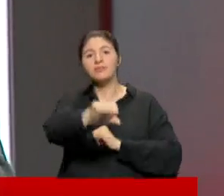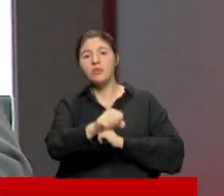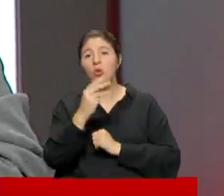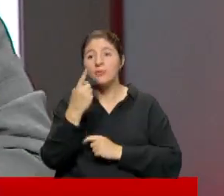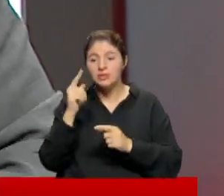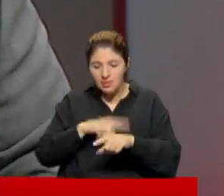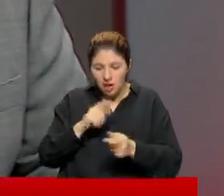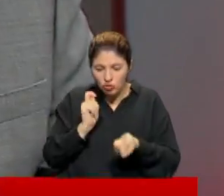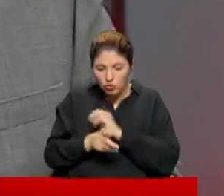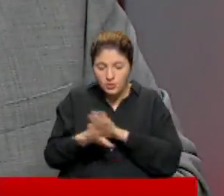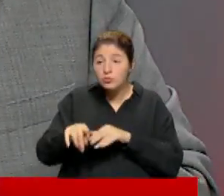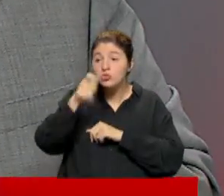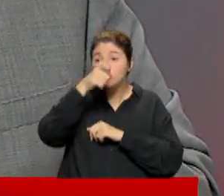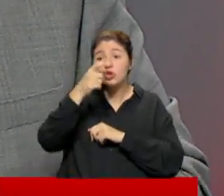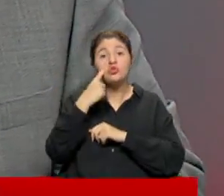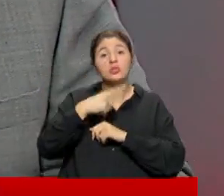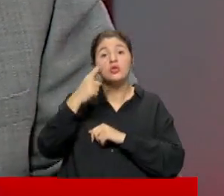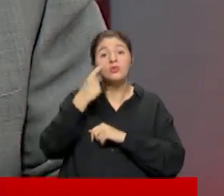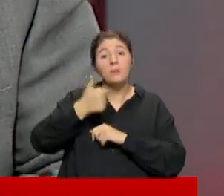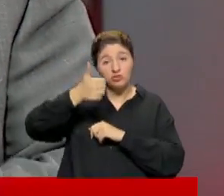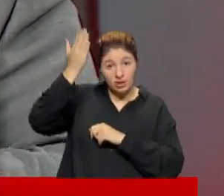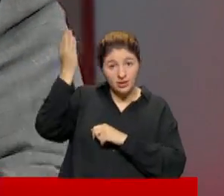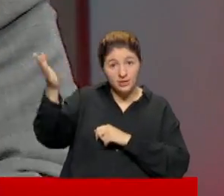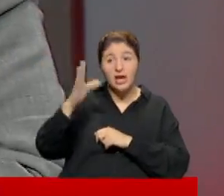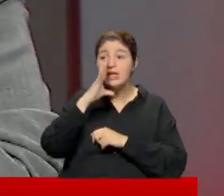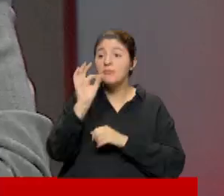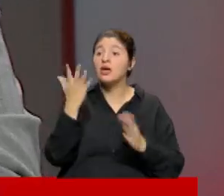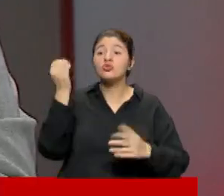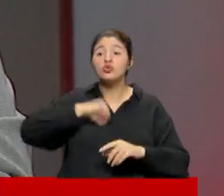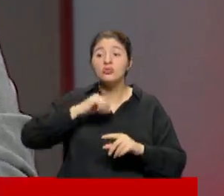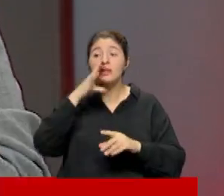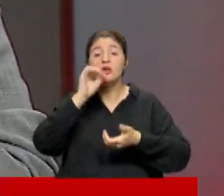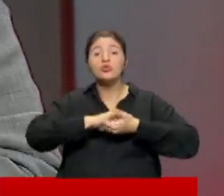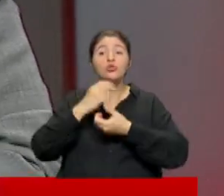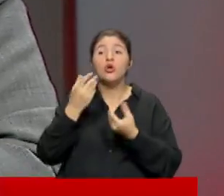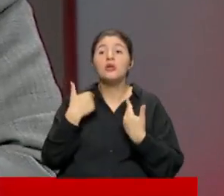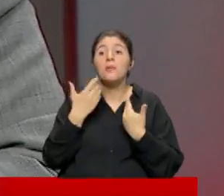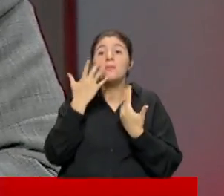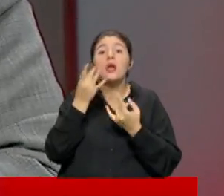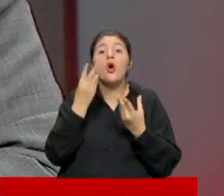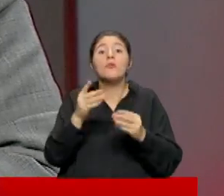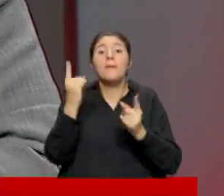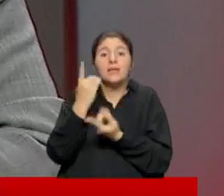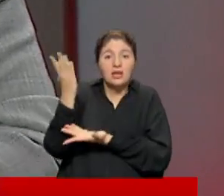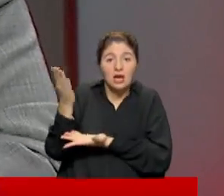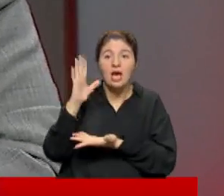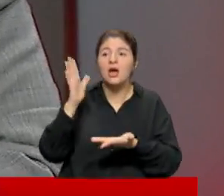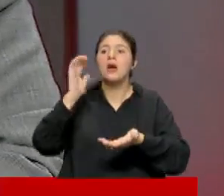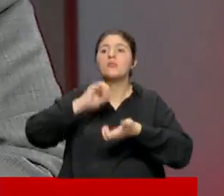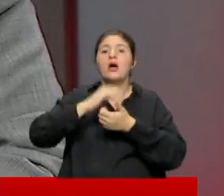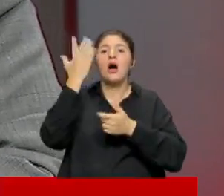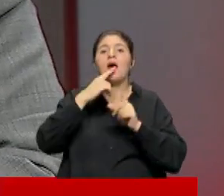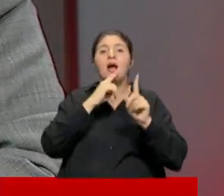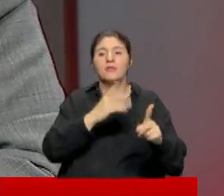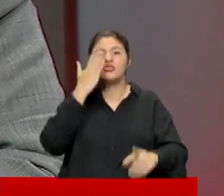dönüşmüştür bugün Türkiye Cumhuriyeti'nin Cumhurbaşkanı Kime Düşman kime dost olduğu belli olmayan bir Cumhurbaşkanı birleşik Arab